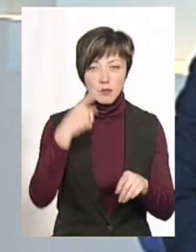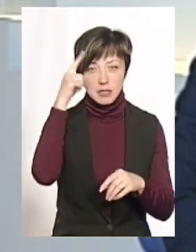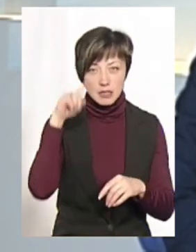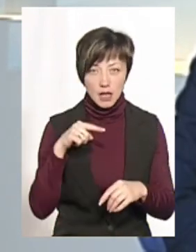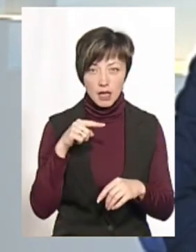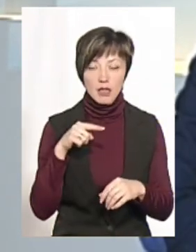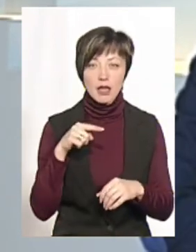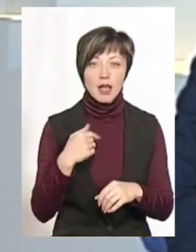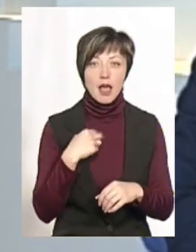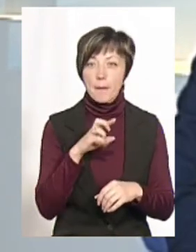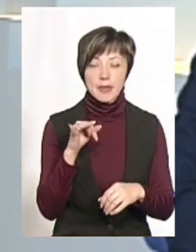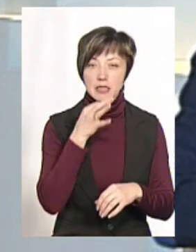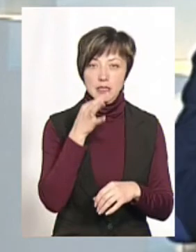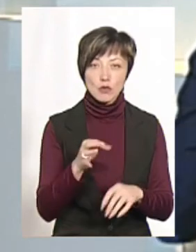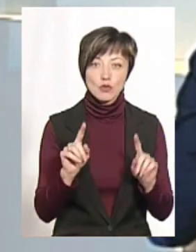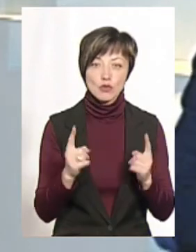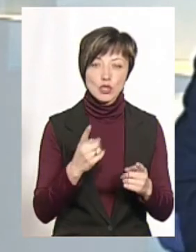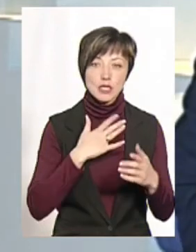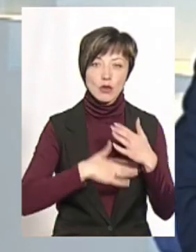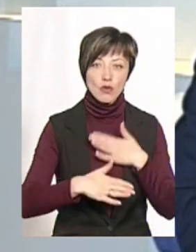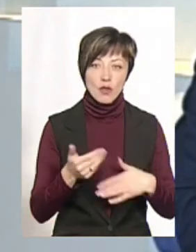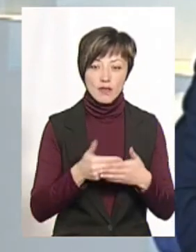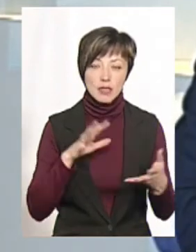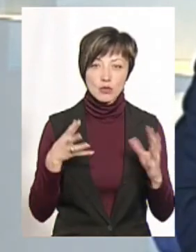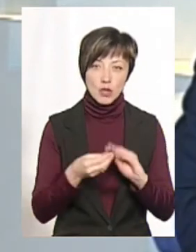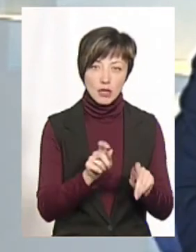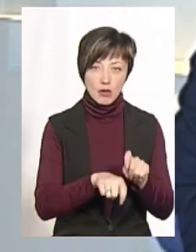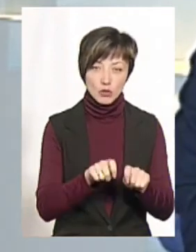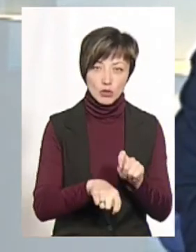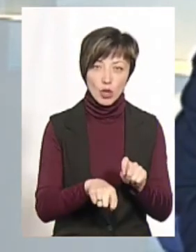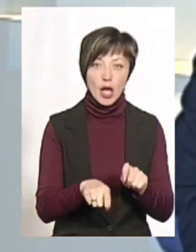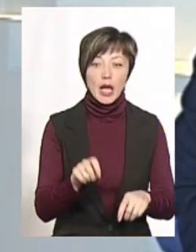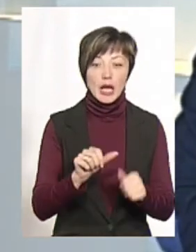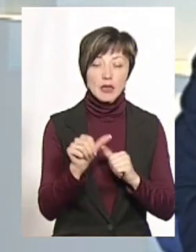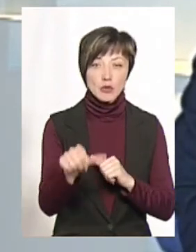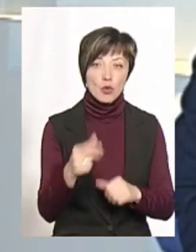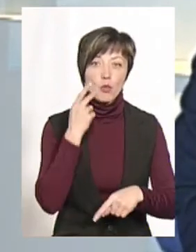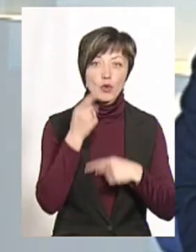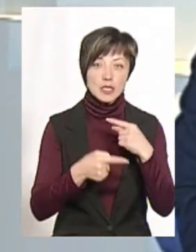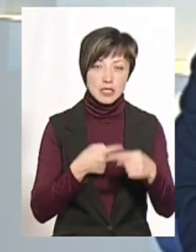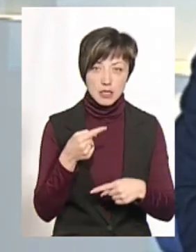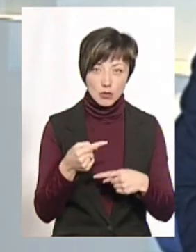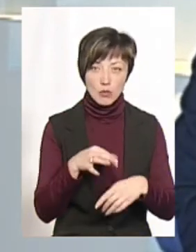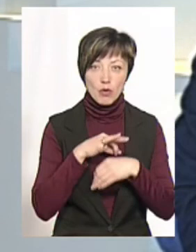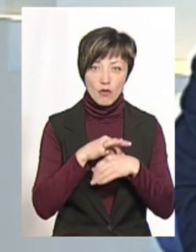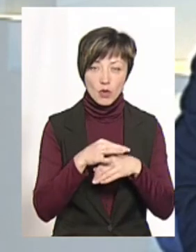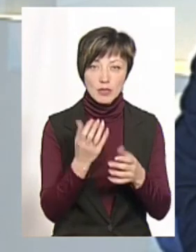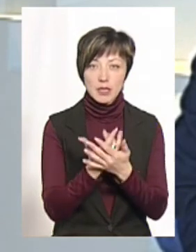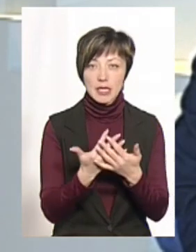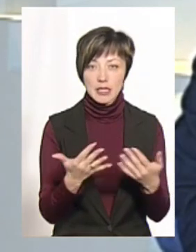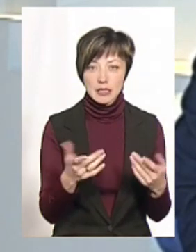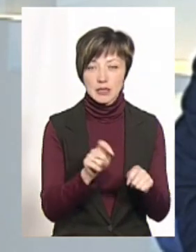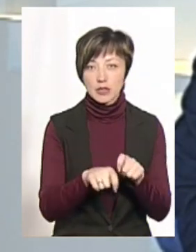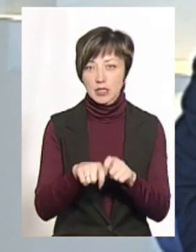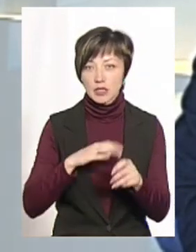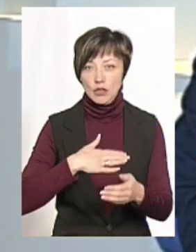знали. Ну, я би не сказав, що ми були аж дуже задоволені від результатів аудиту. Крім того, ми постійно проводимо ревізії і